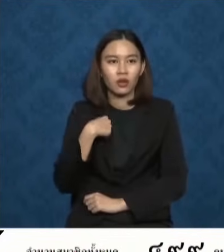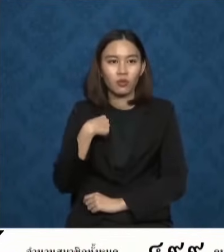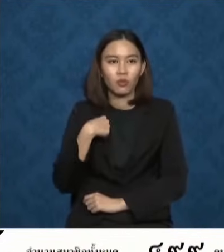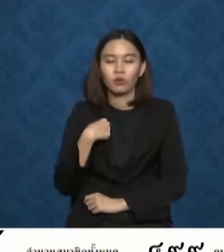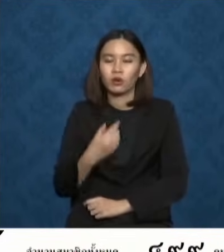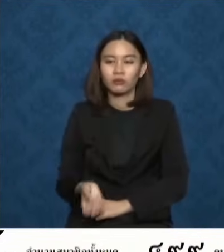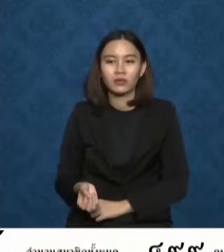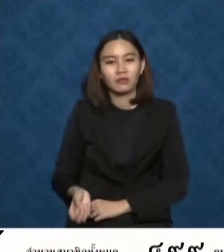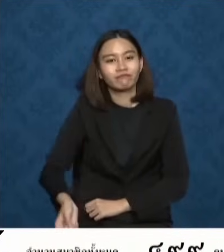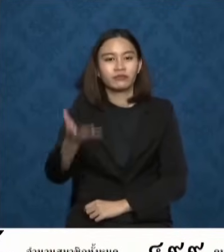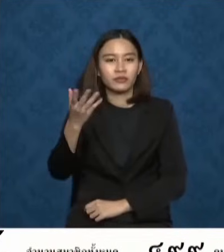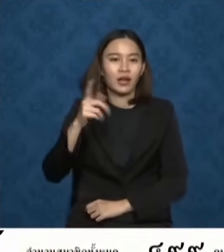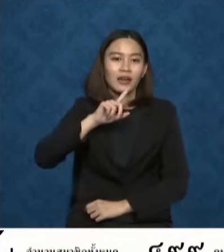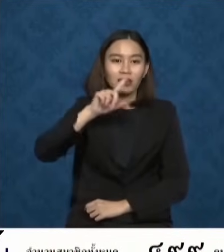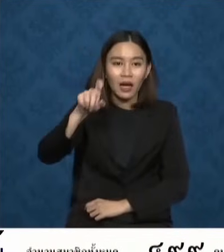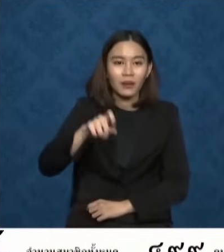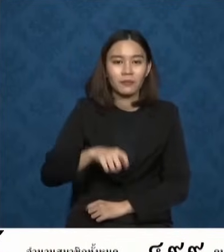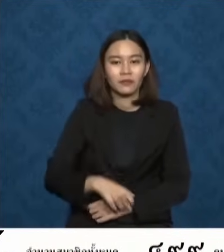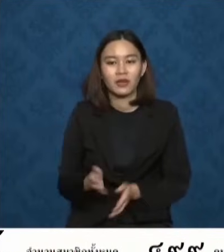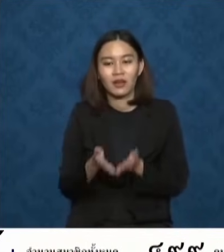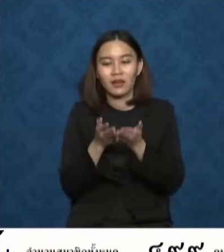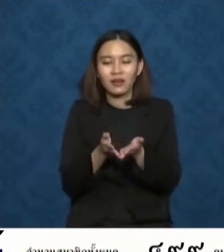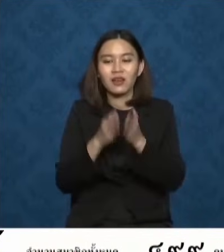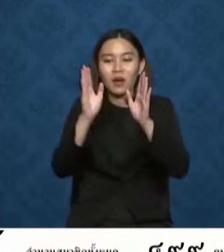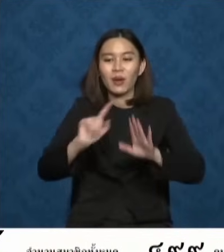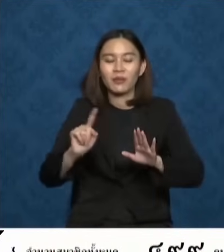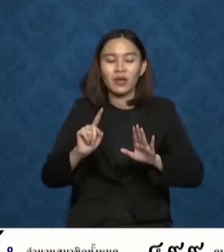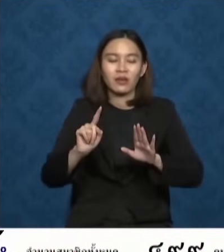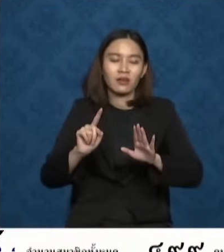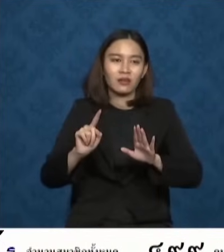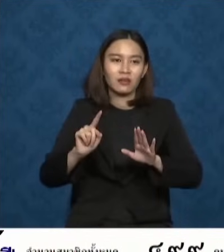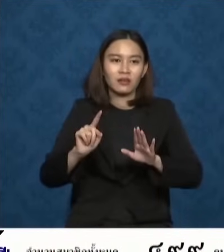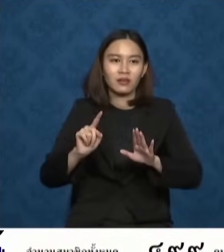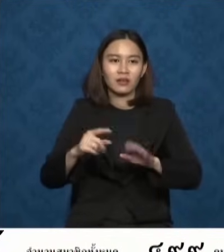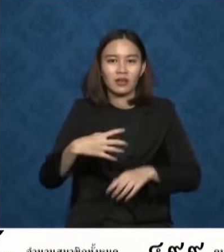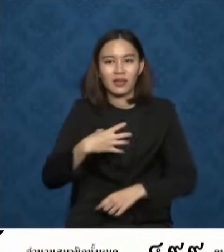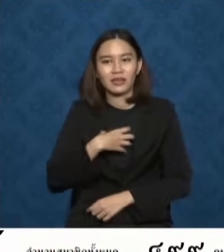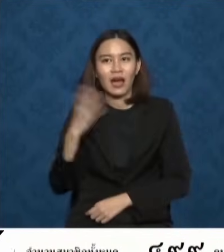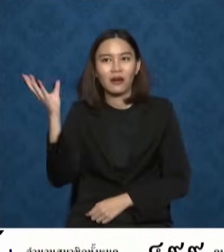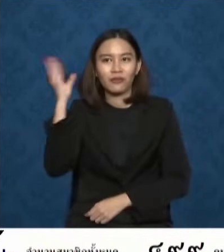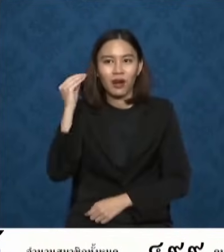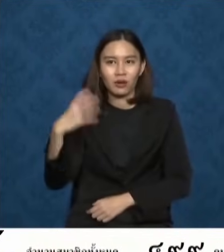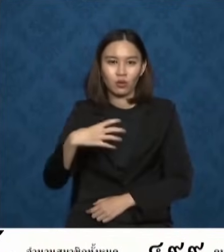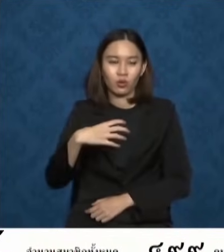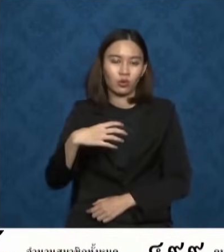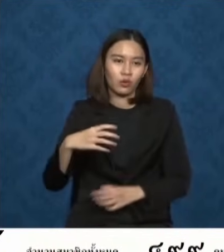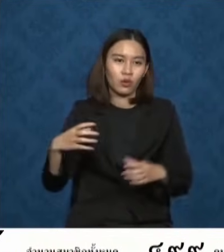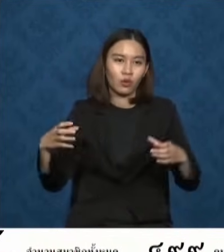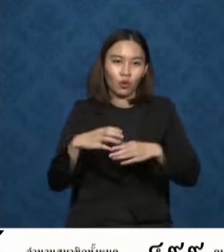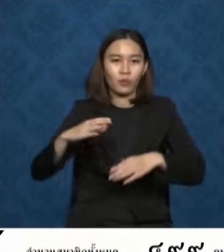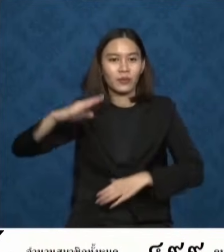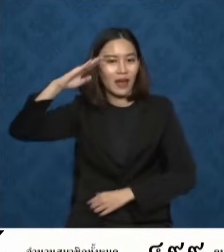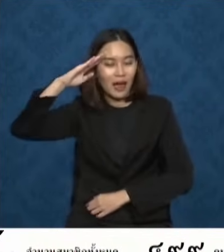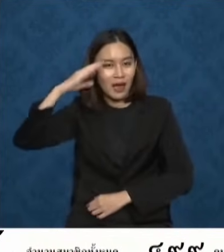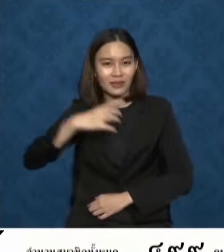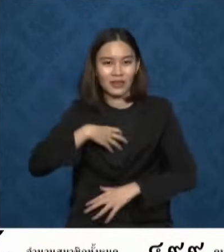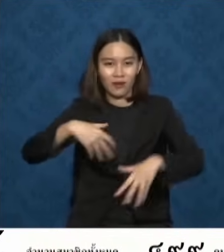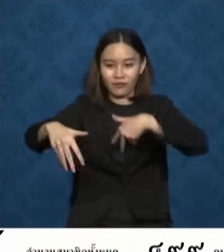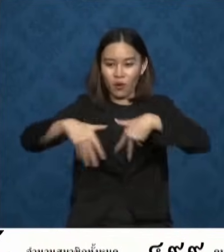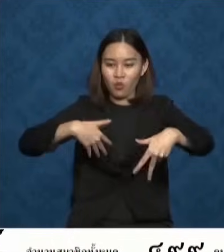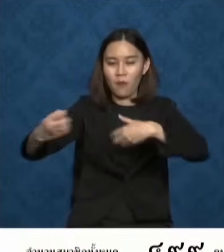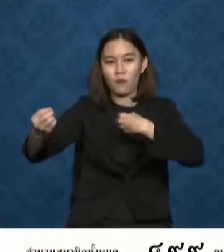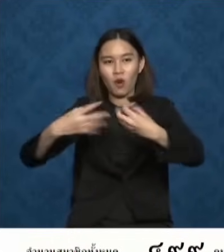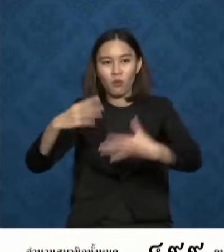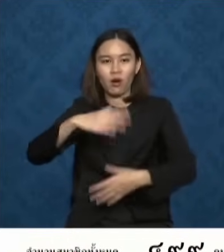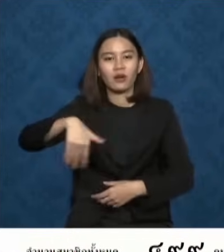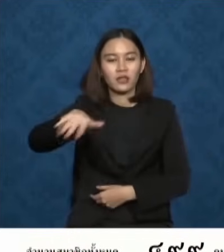นหินถามทางไปเอาเรือฟรีเกตโยนทำไมอยากฟังกองทัพอยากฟังสังคมอยากฟังประชาชนและอยาก